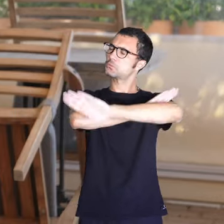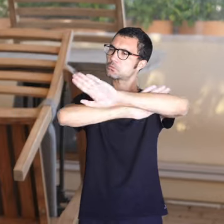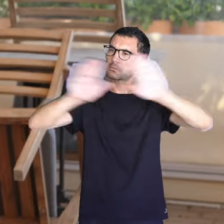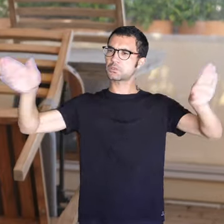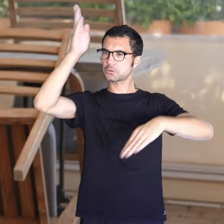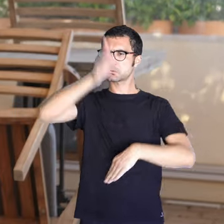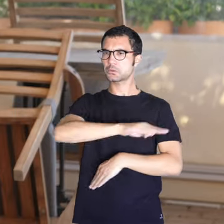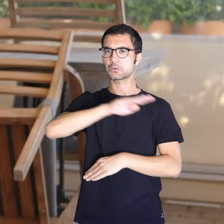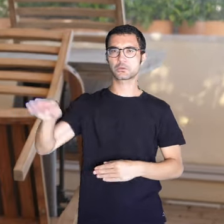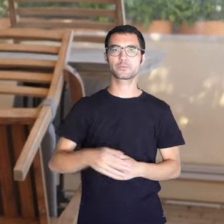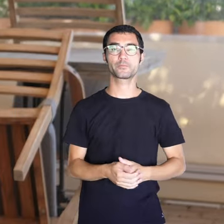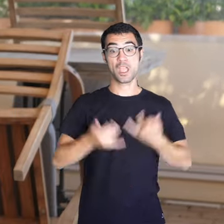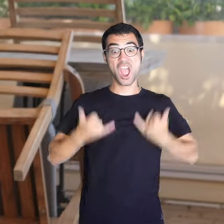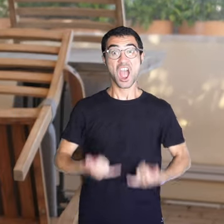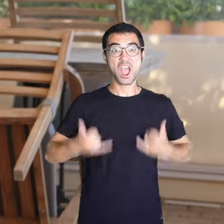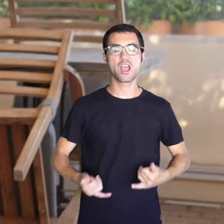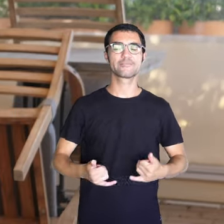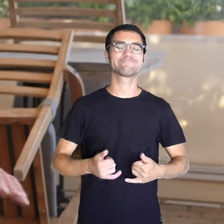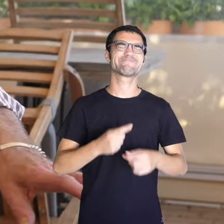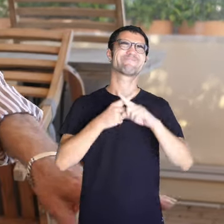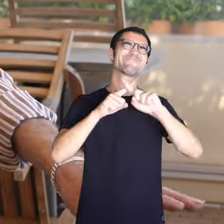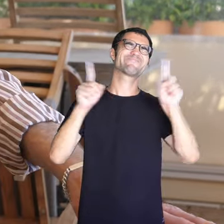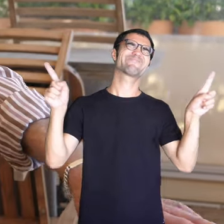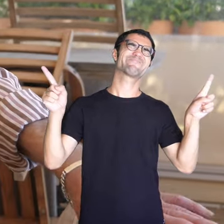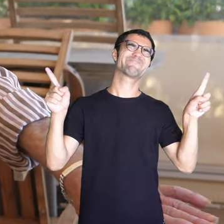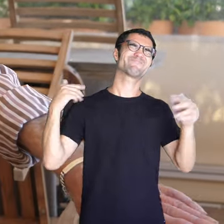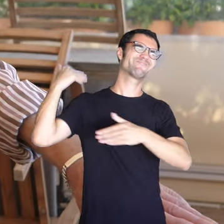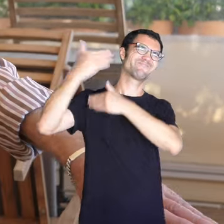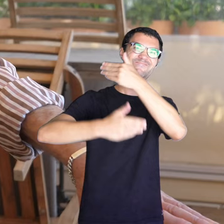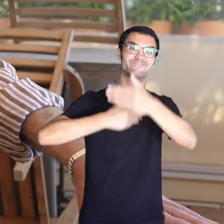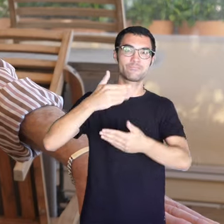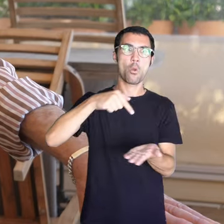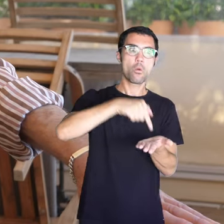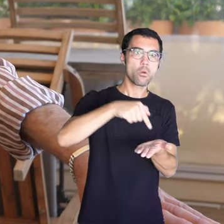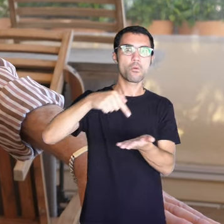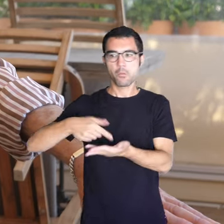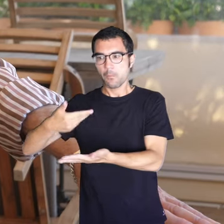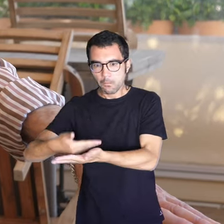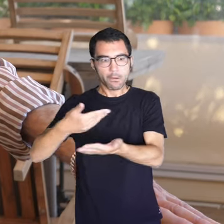demana molt d'així, però ara... Me va venir un any